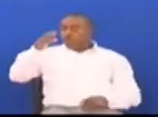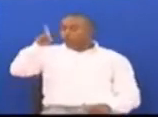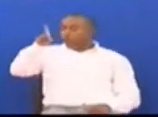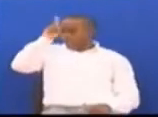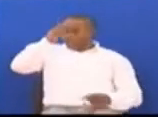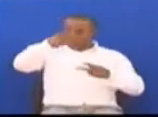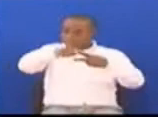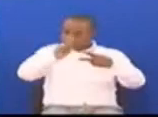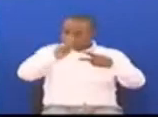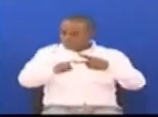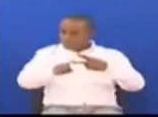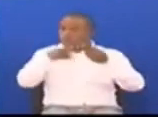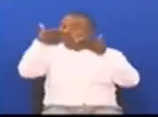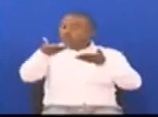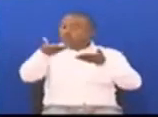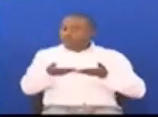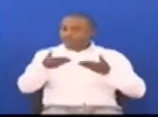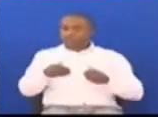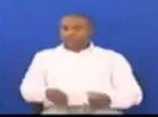wapokelewe.